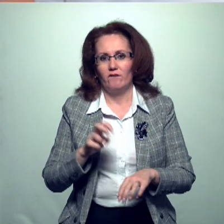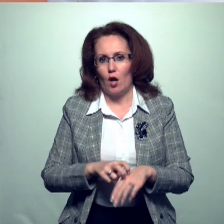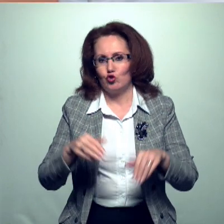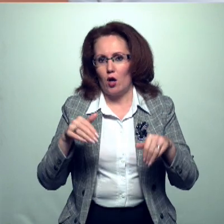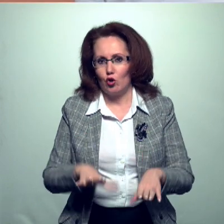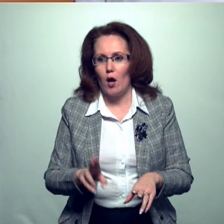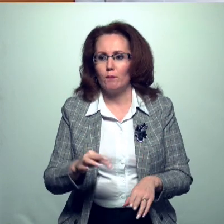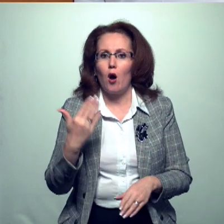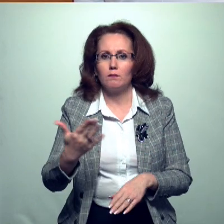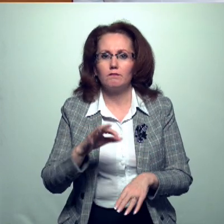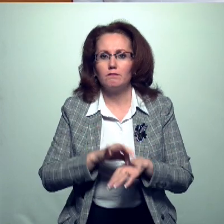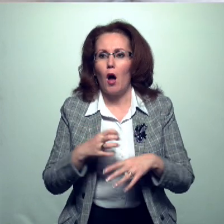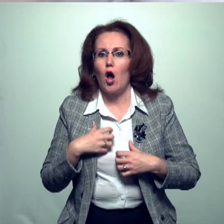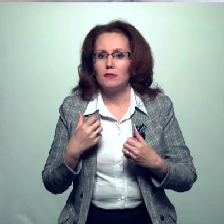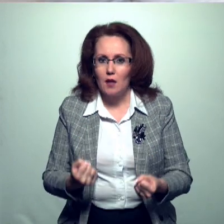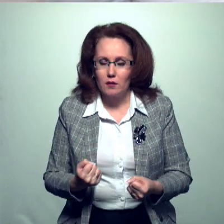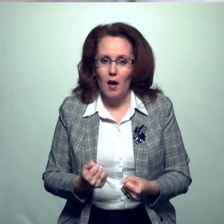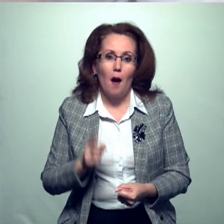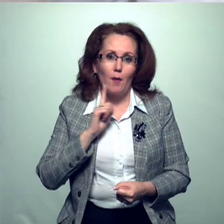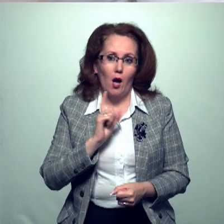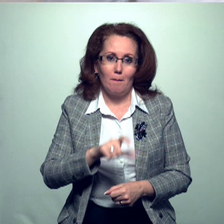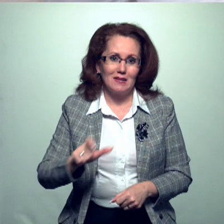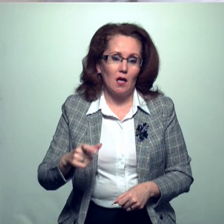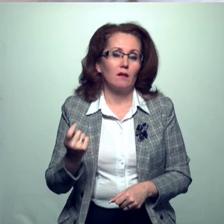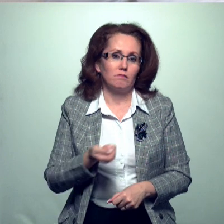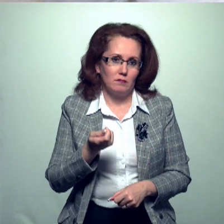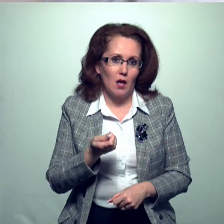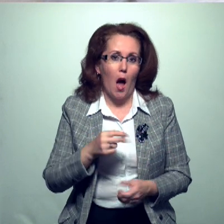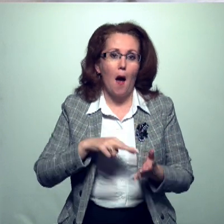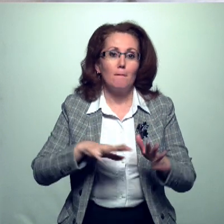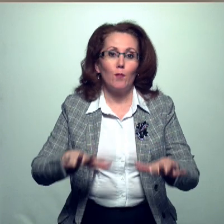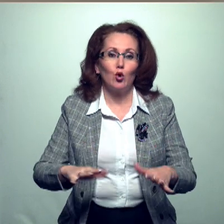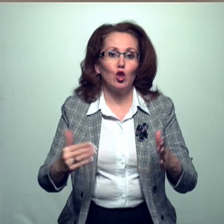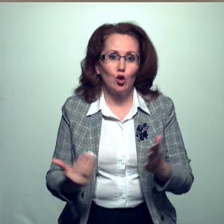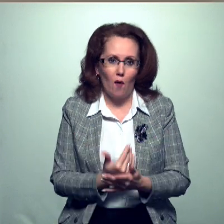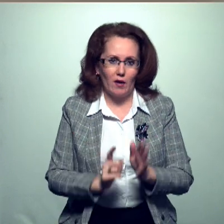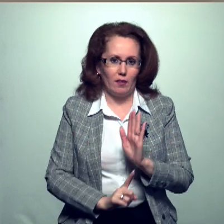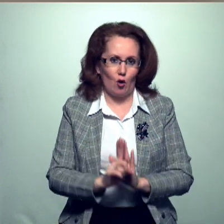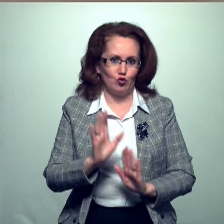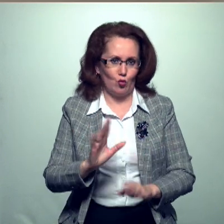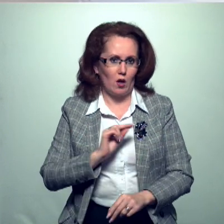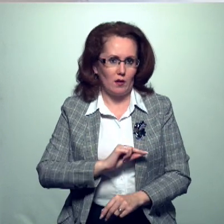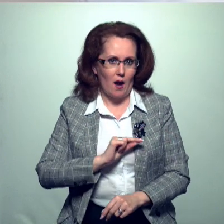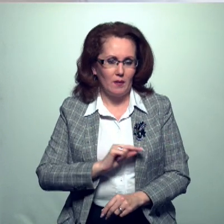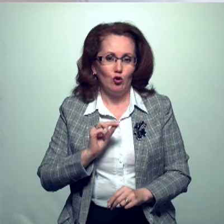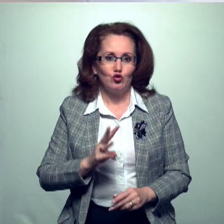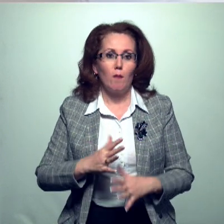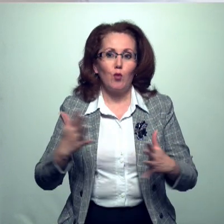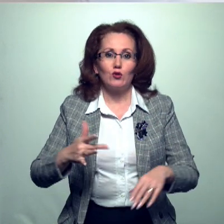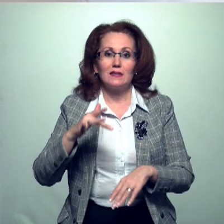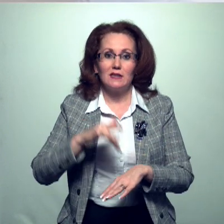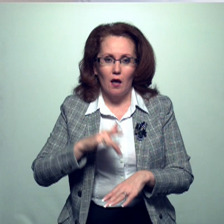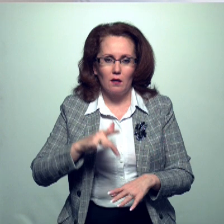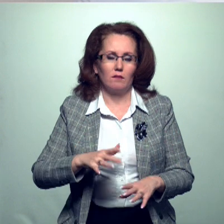Оксаны Мельниковой пациентов пока немного. Но это, говорит, дело времени. Пункт новый, и он только начал работать. Чем больше центров, тем